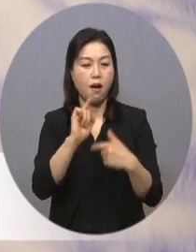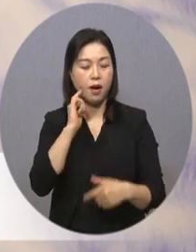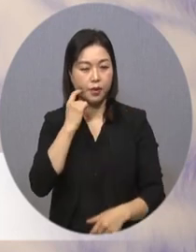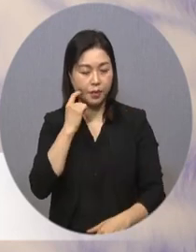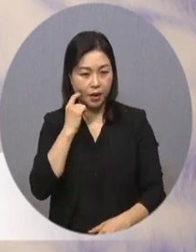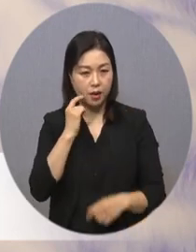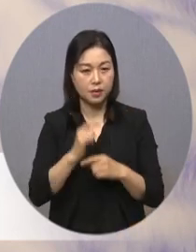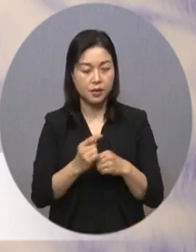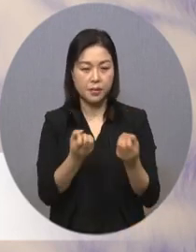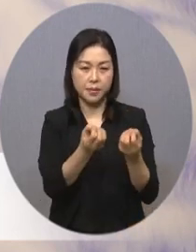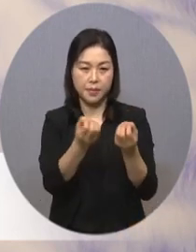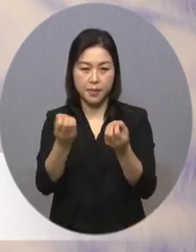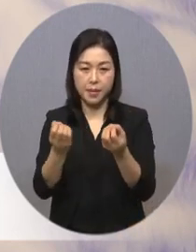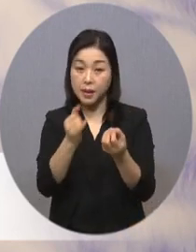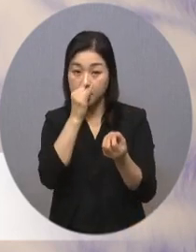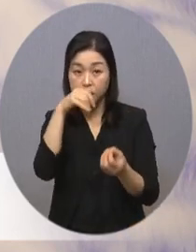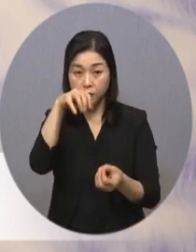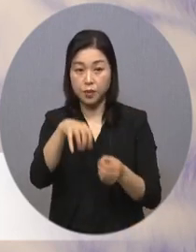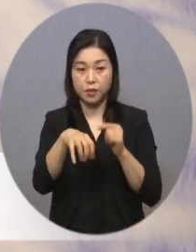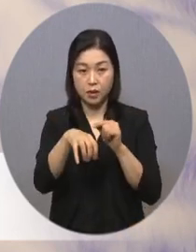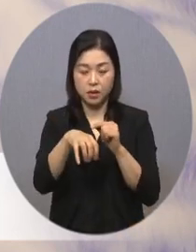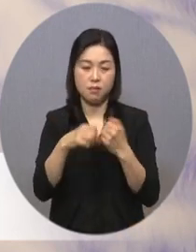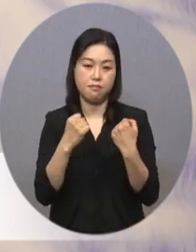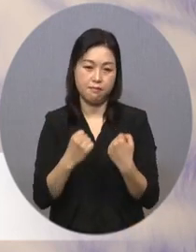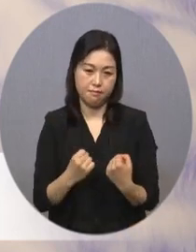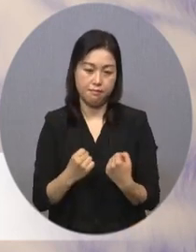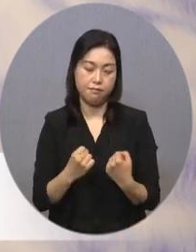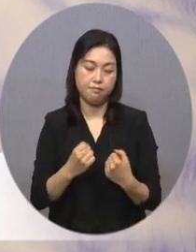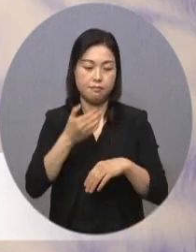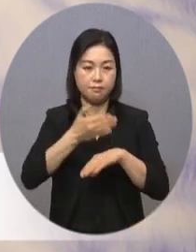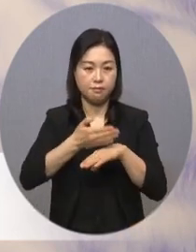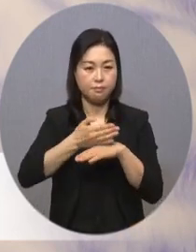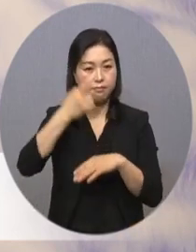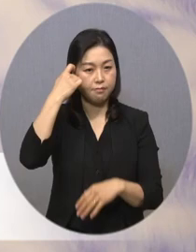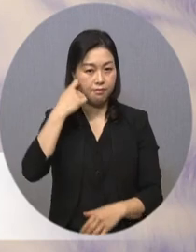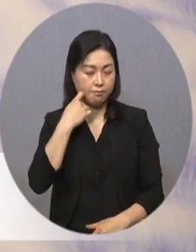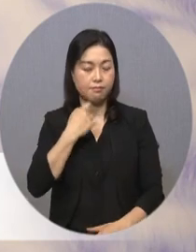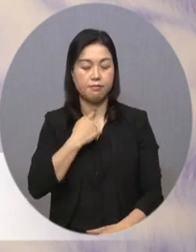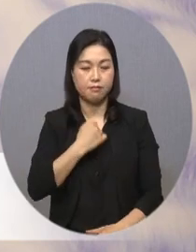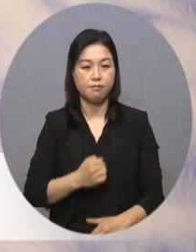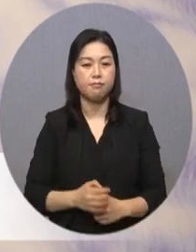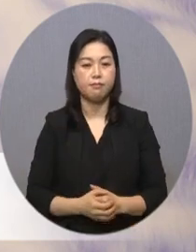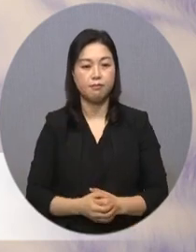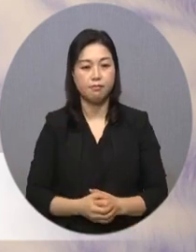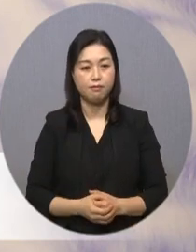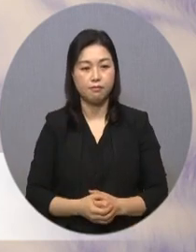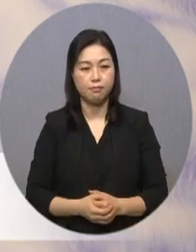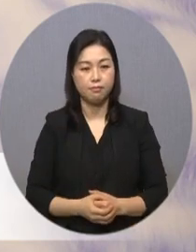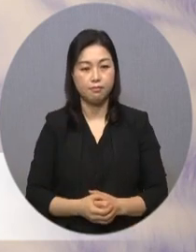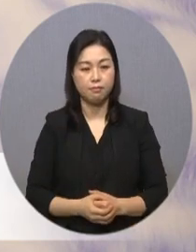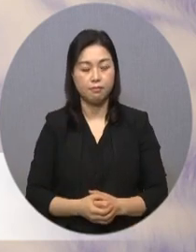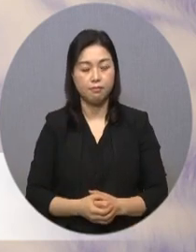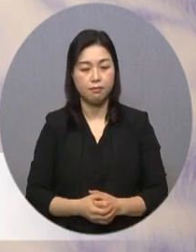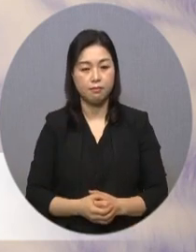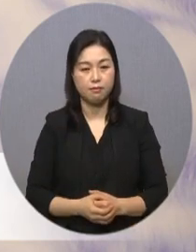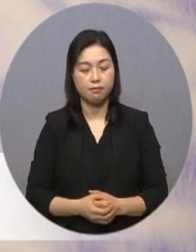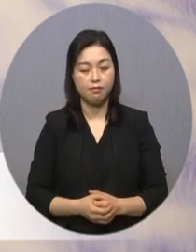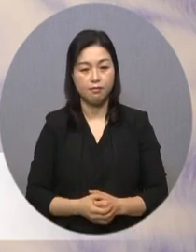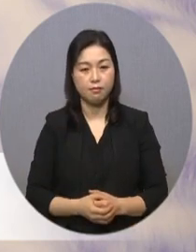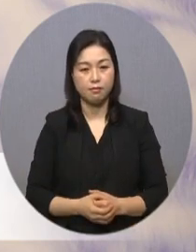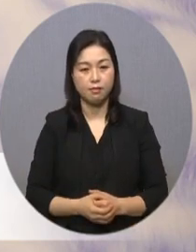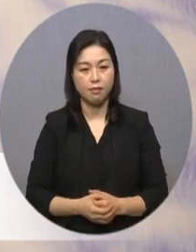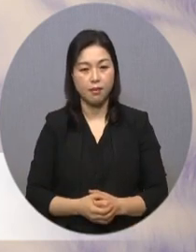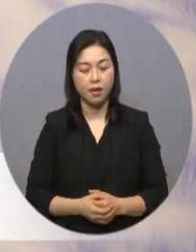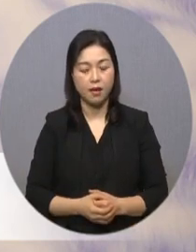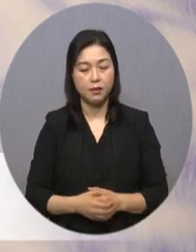아름다운 윤술이 빛나는 곳에서 머물 수 있다는 거에 굉장히 감사함을 느꼈고 그로부터 제가 이제